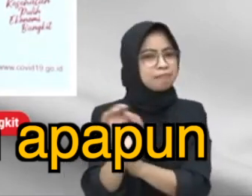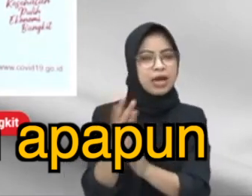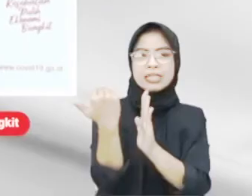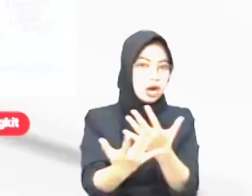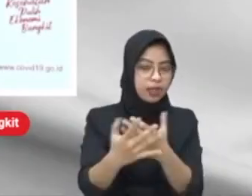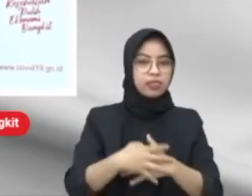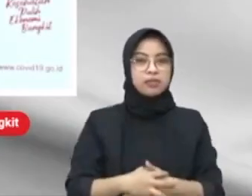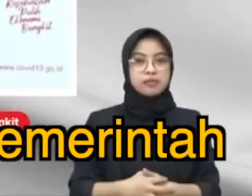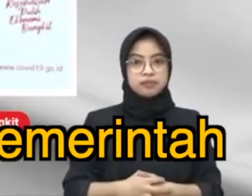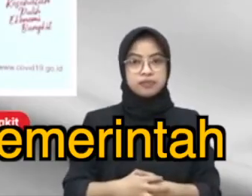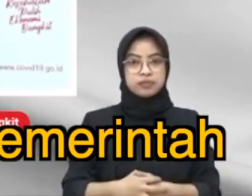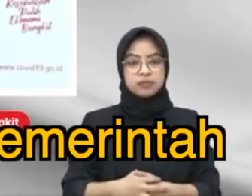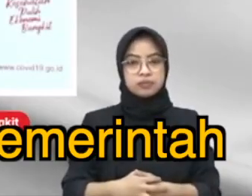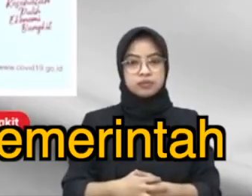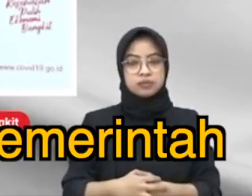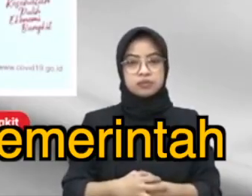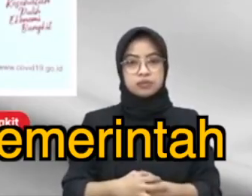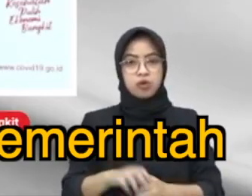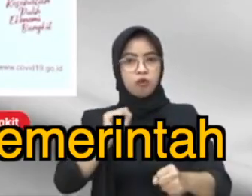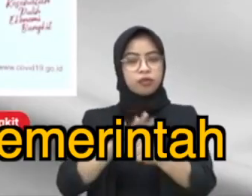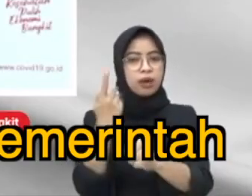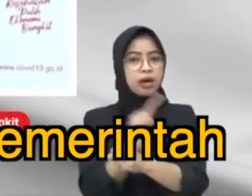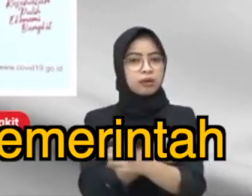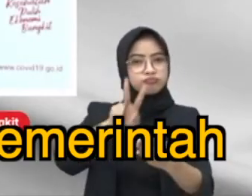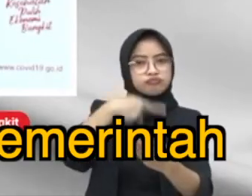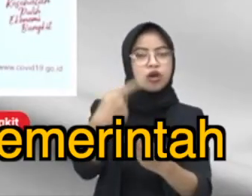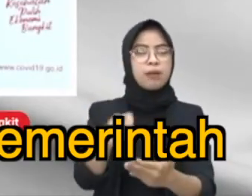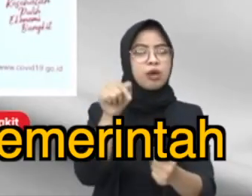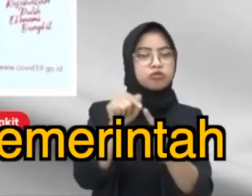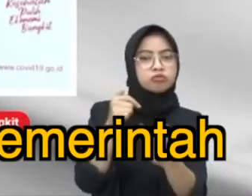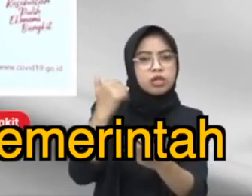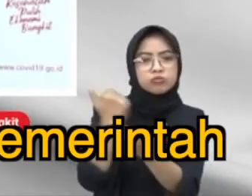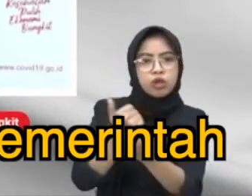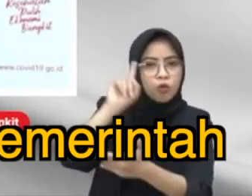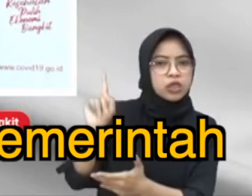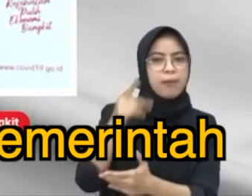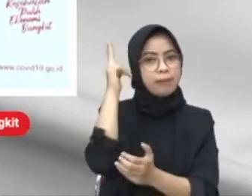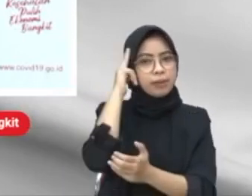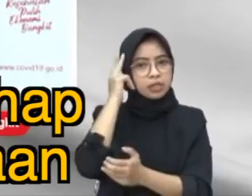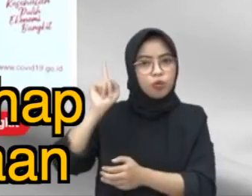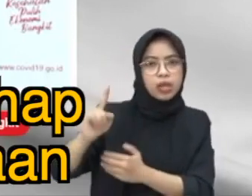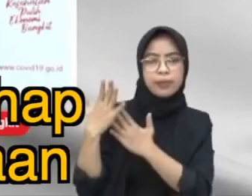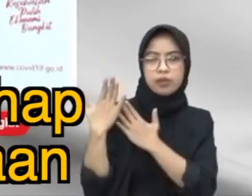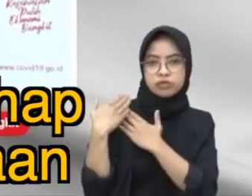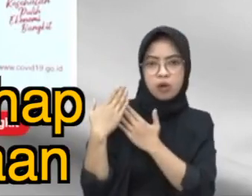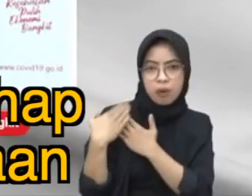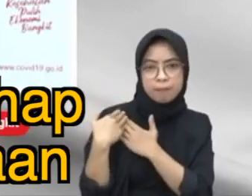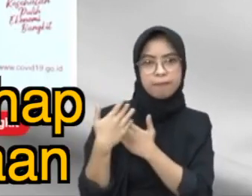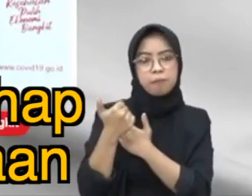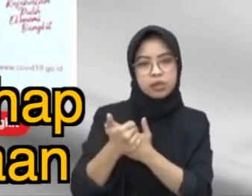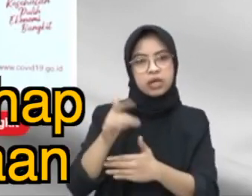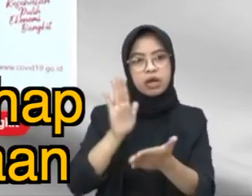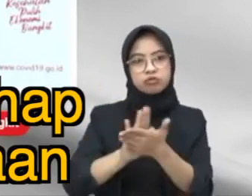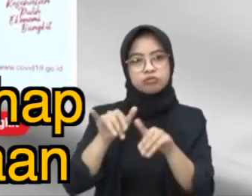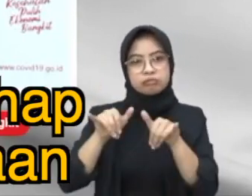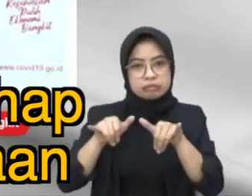apapun. Program vaksinasi COVID-19 adalah prioritas pemerintah yang akan dilaksanakan